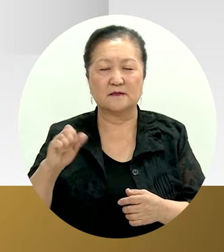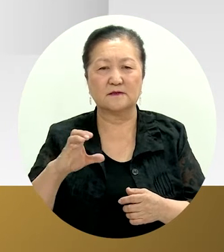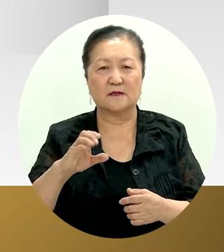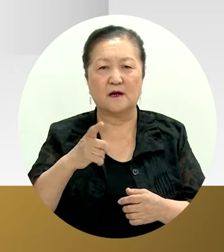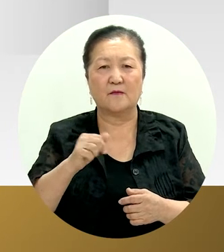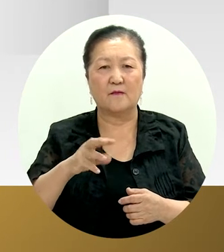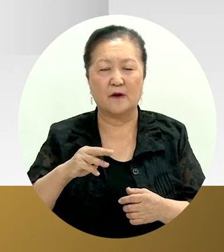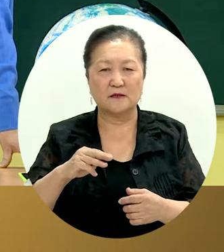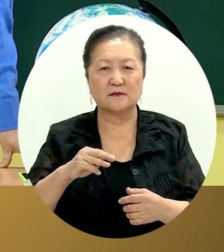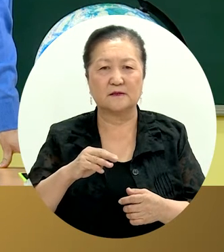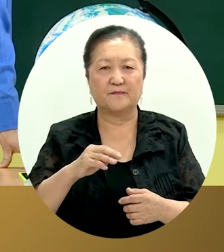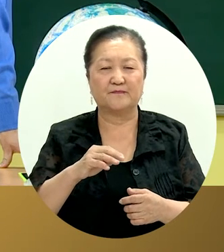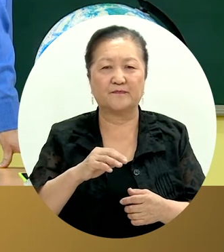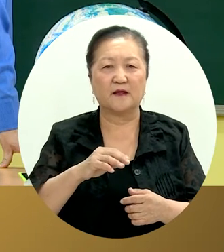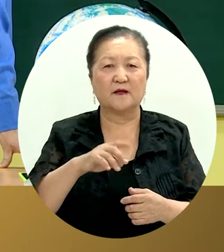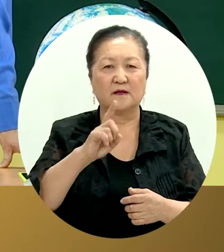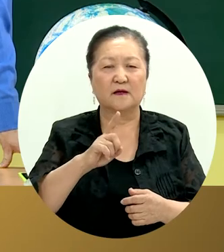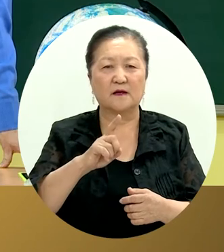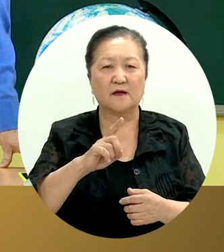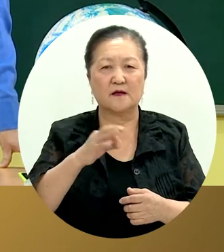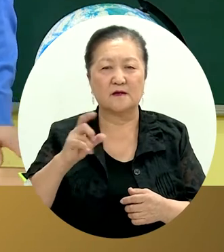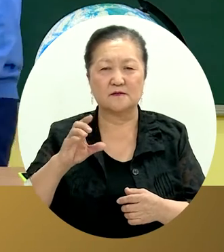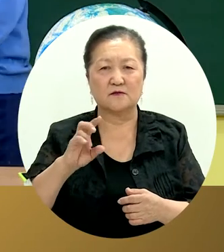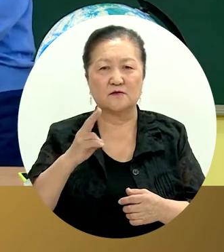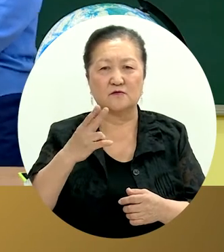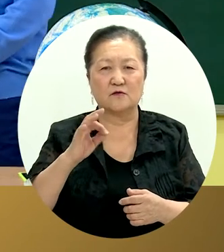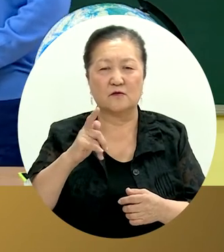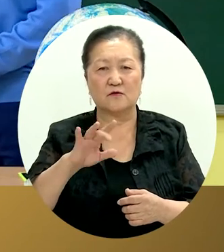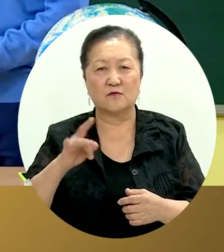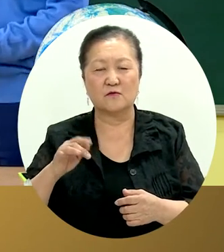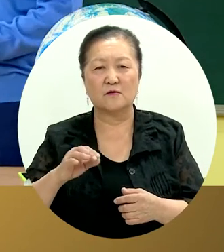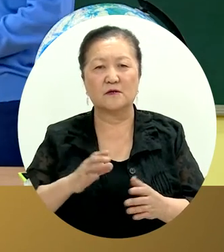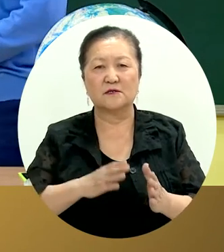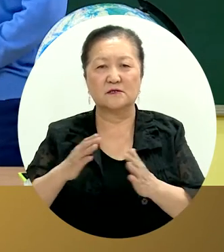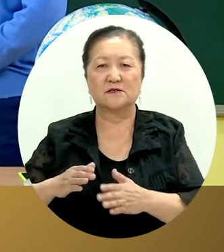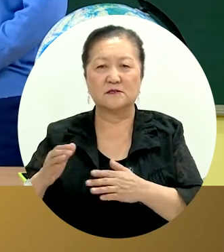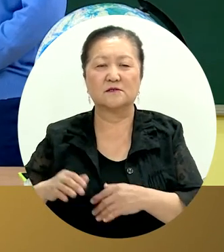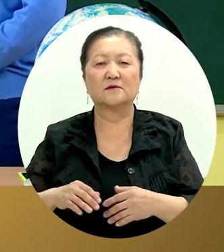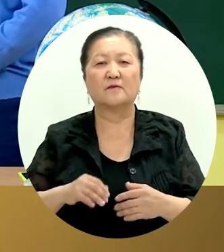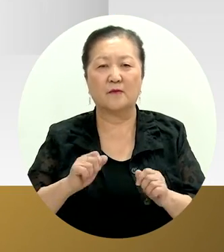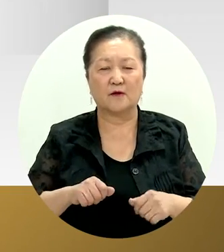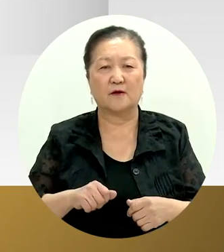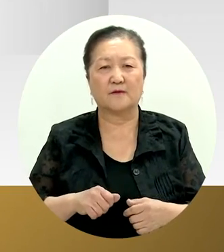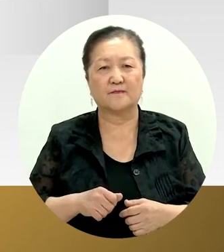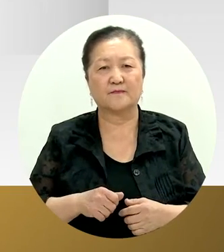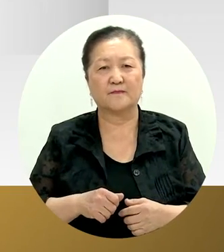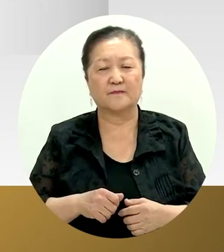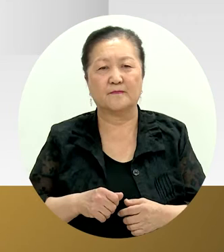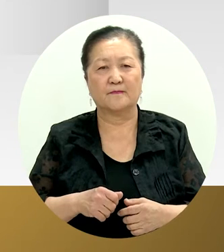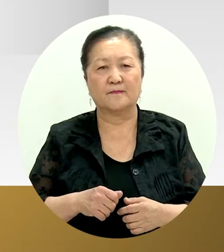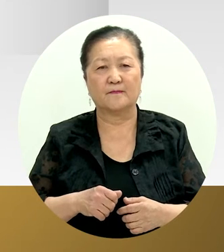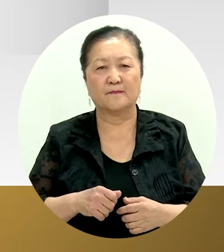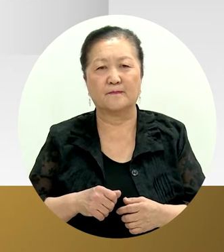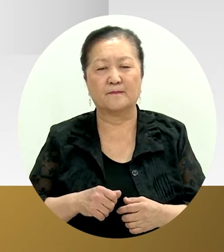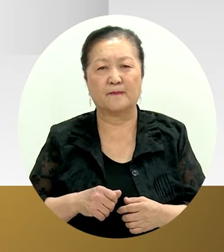нь Атлантын далай ус олон газар дундын нэгсийн ийм далайн хооронд шилжиж байгаа урсгал гарч байна. Аа тэгэхээр энэ урсгал